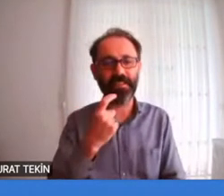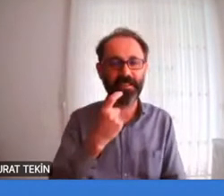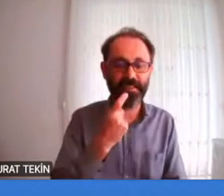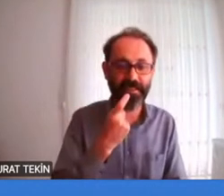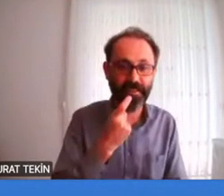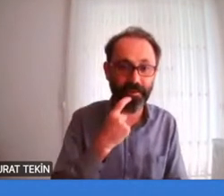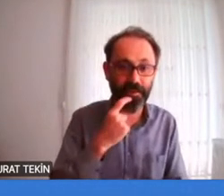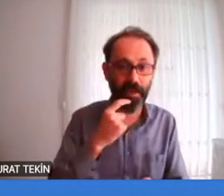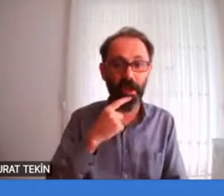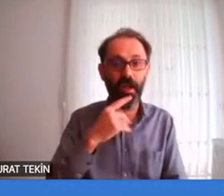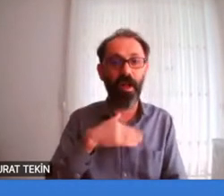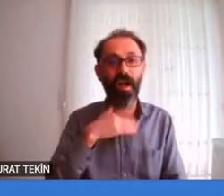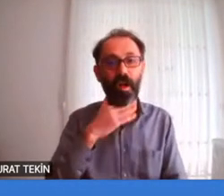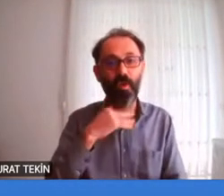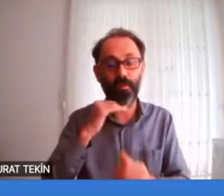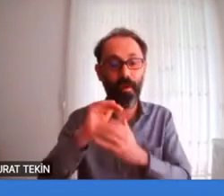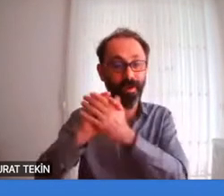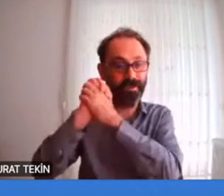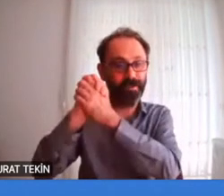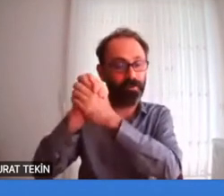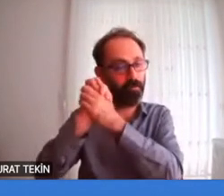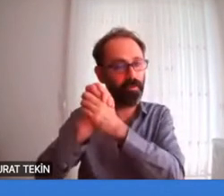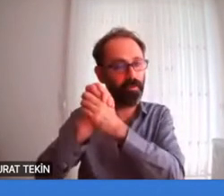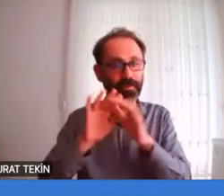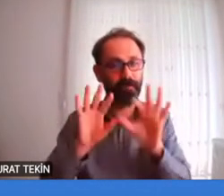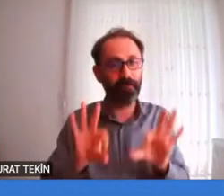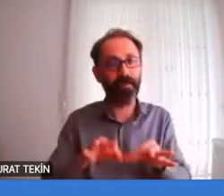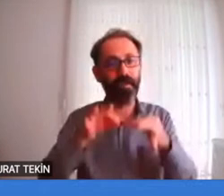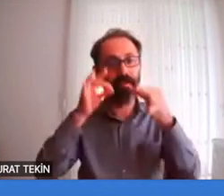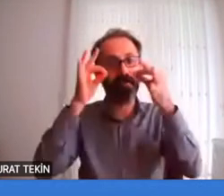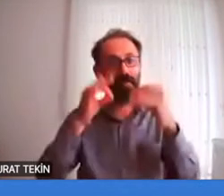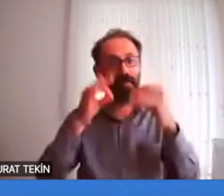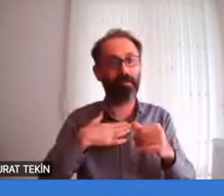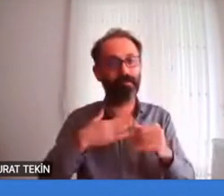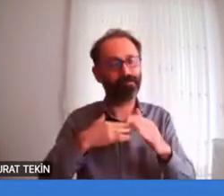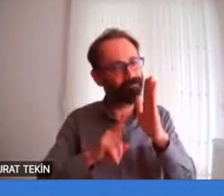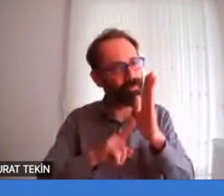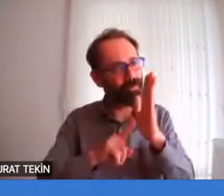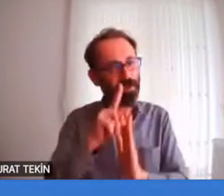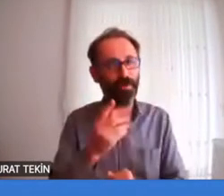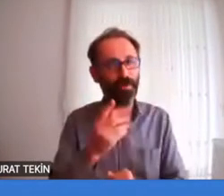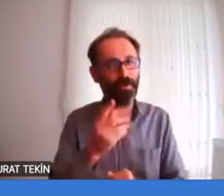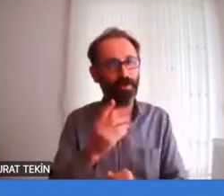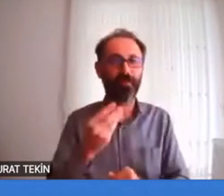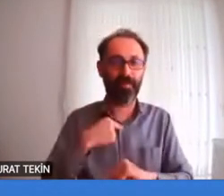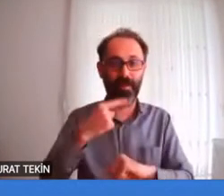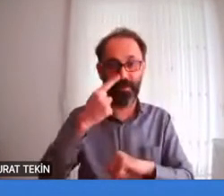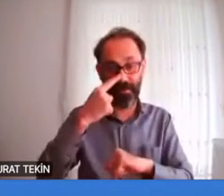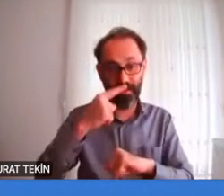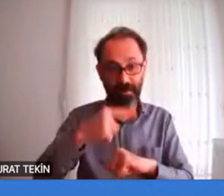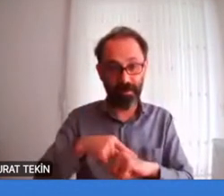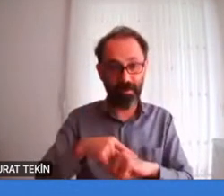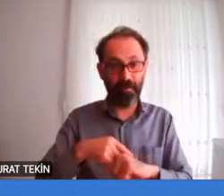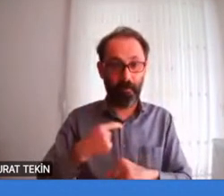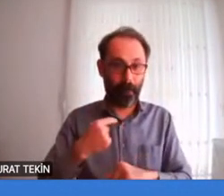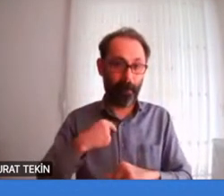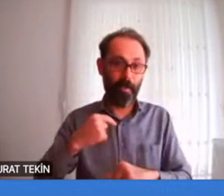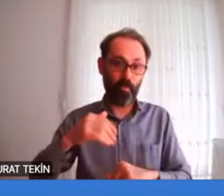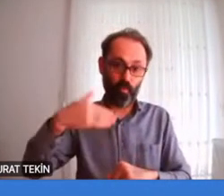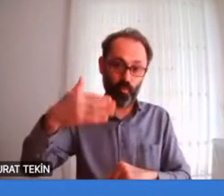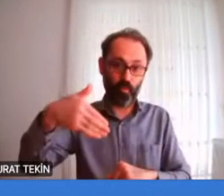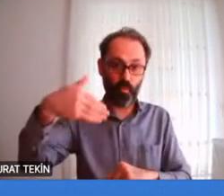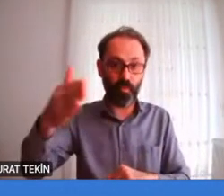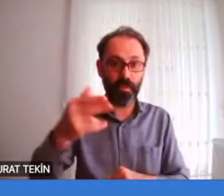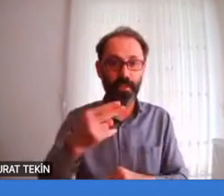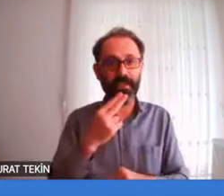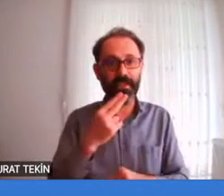ve azmettikten sonra başaramayacağımız hiçbir şey yok. Yani evet. Senden sonra gelecek Berfinlere inanmalarını ve